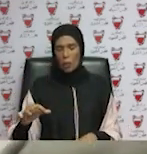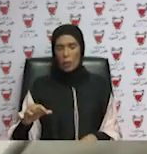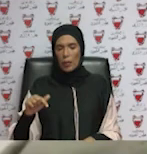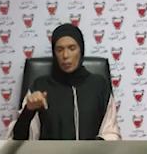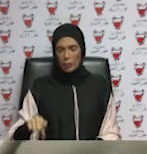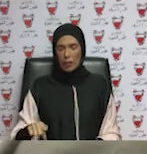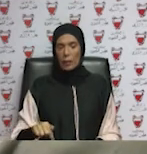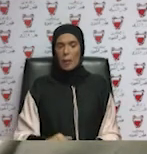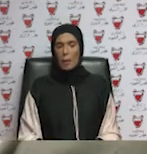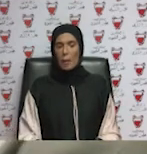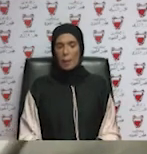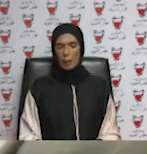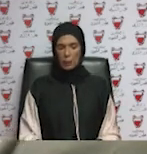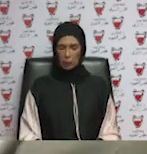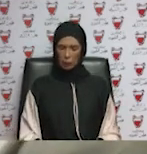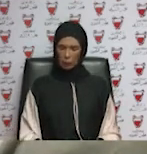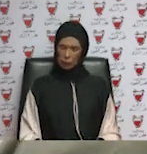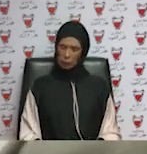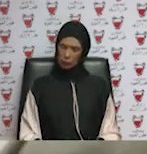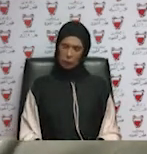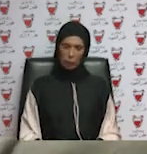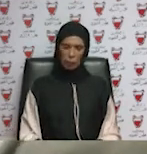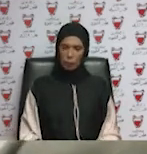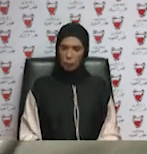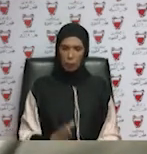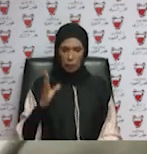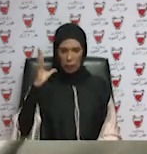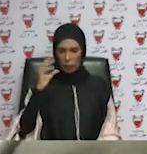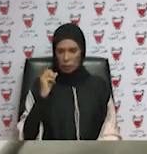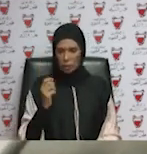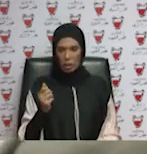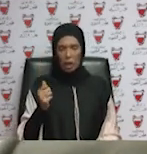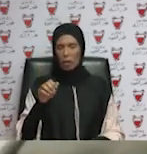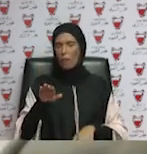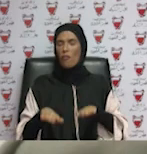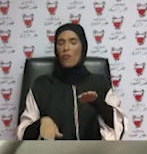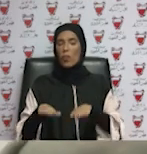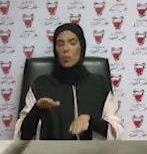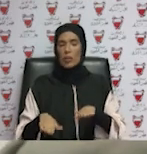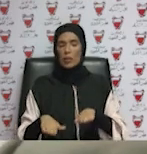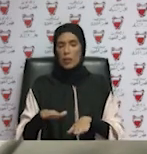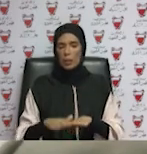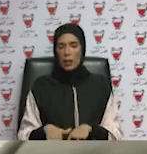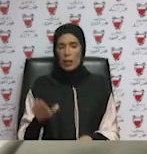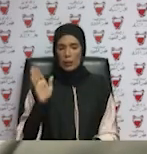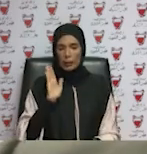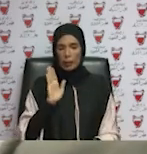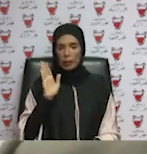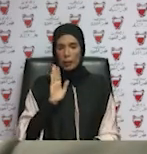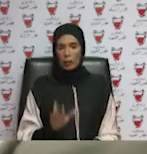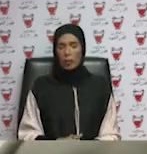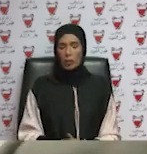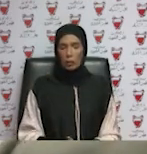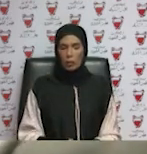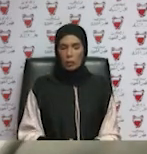فيها، ولا نحتاج لأي ميزانيات لأن هؤلاء الأطباء متخرجين يحتاجون للتدريب في